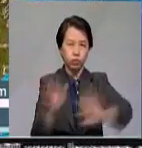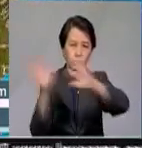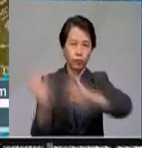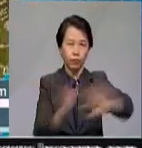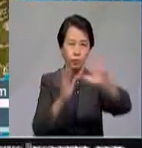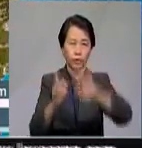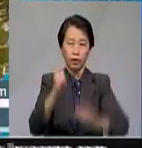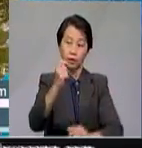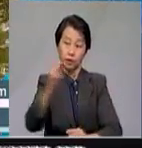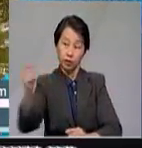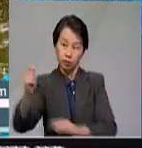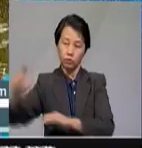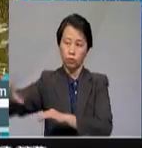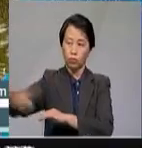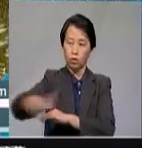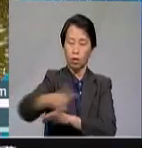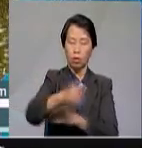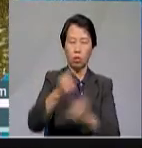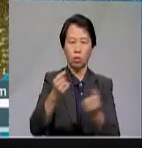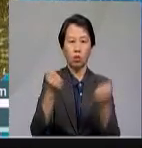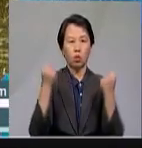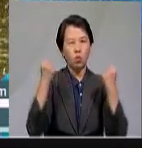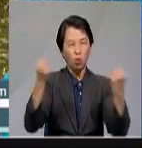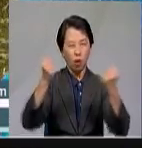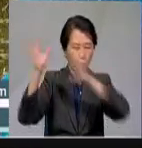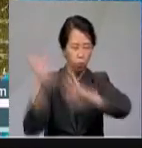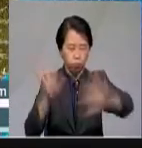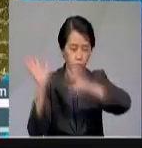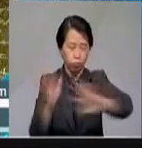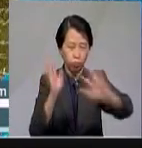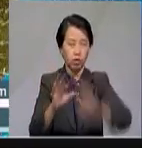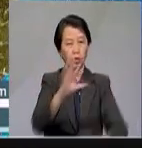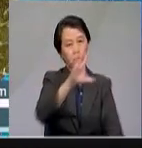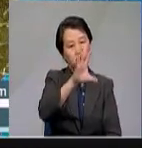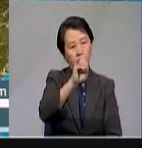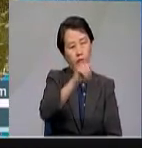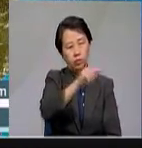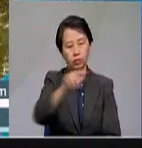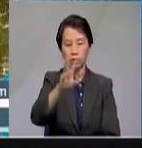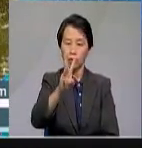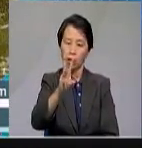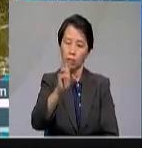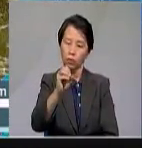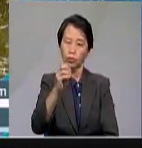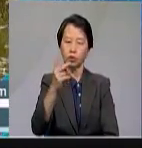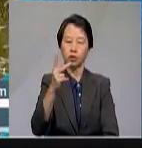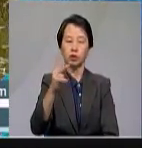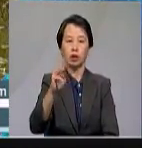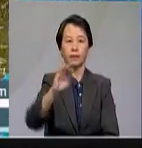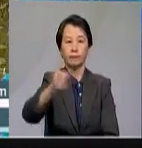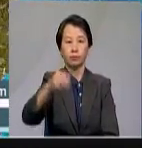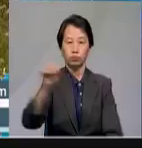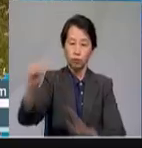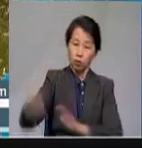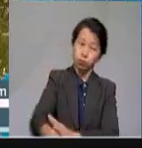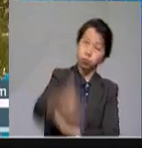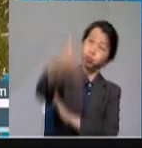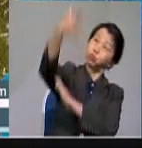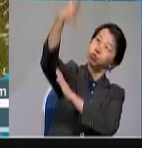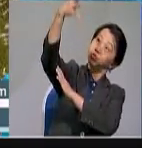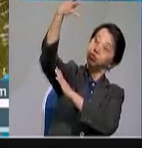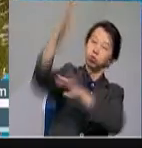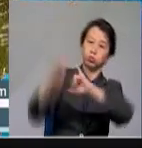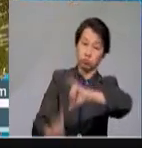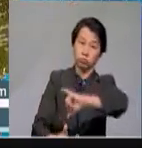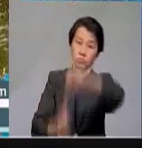daripada arah timur laut dengan kelajuan yang agak kencang, sekitar 50 hingga ke 60 km/jam, dan ketinggian ombak semestinya boleh